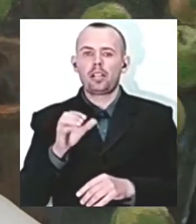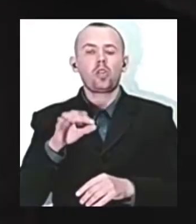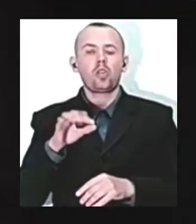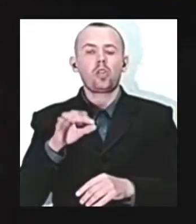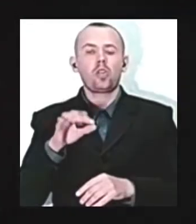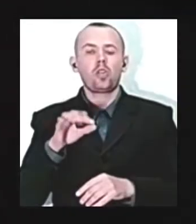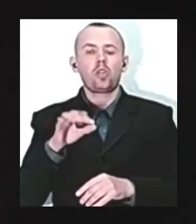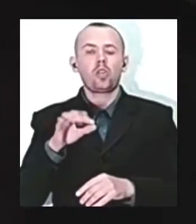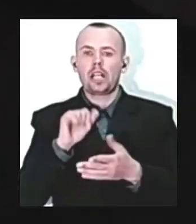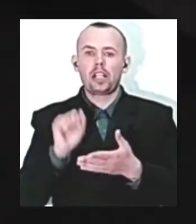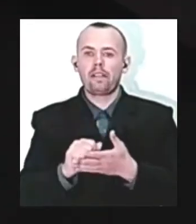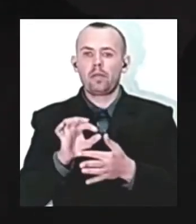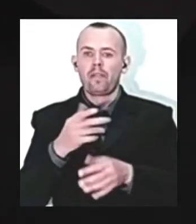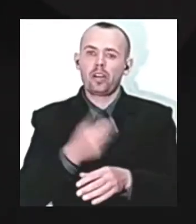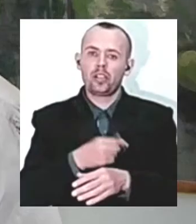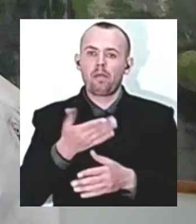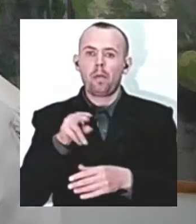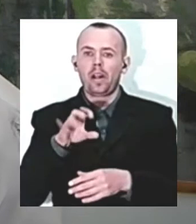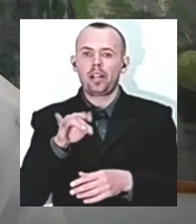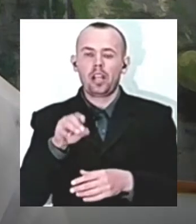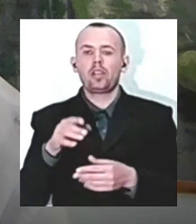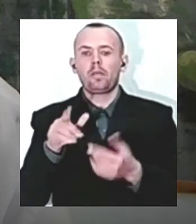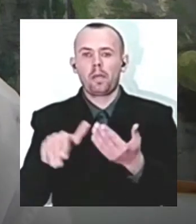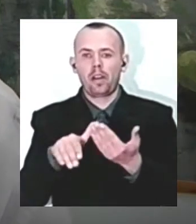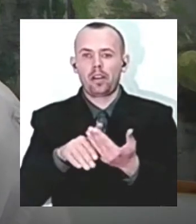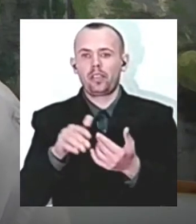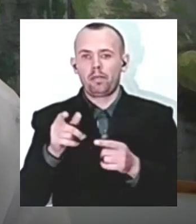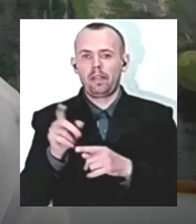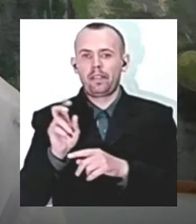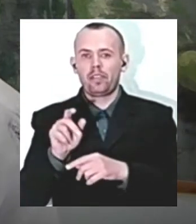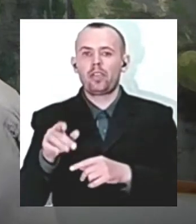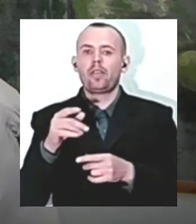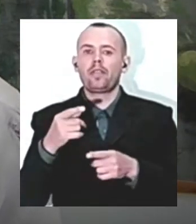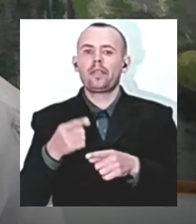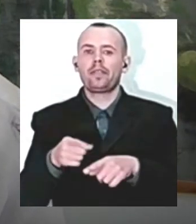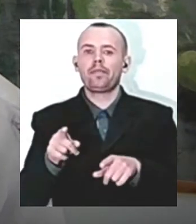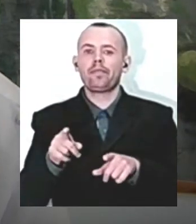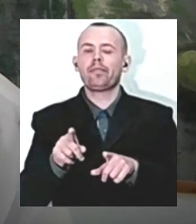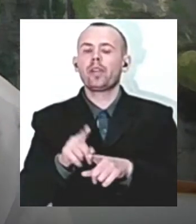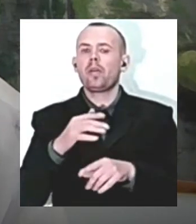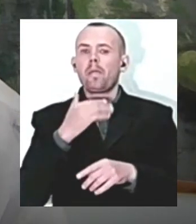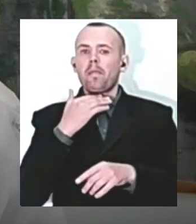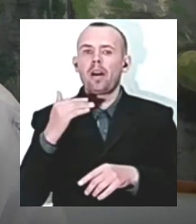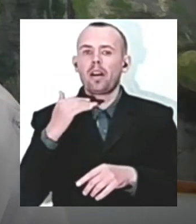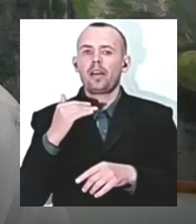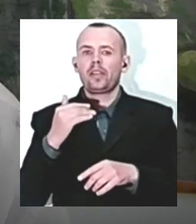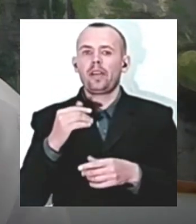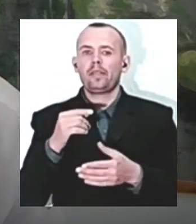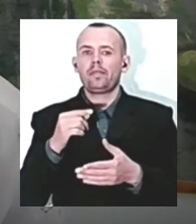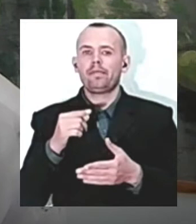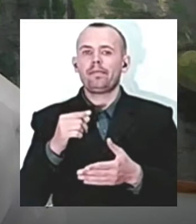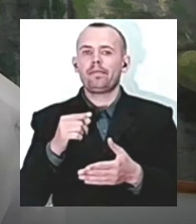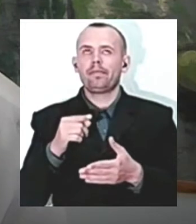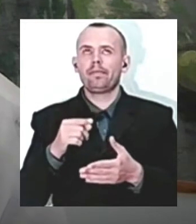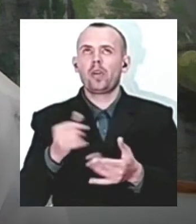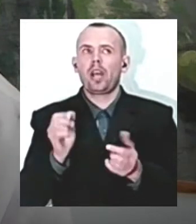або ПЛР-тест вимагають і від відвідувачів. Працювати стало набагато складніше, оскільки всі ми